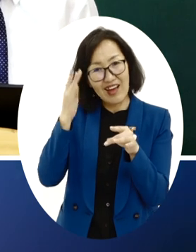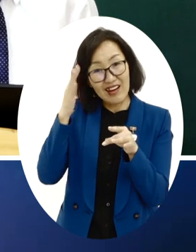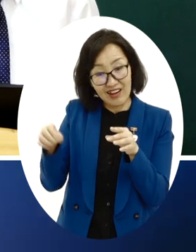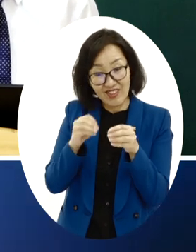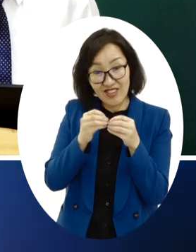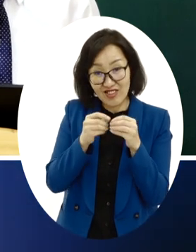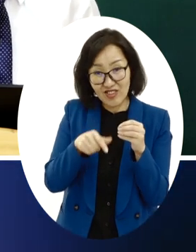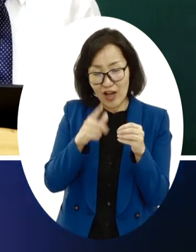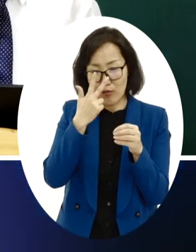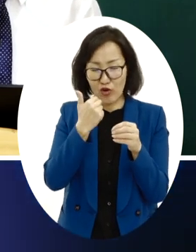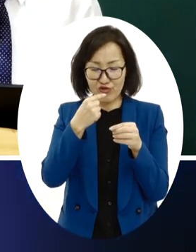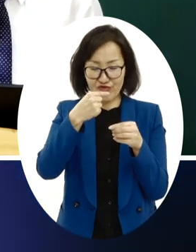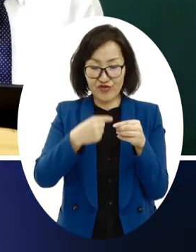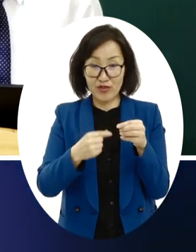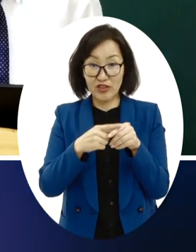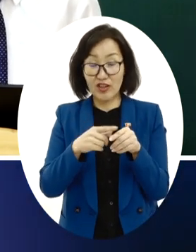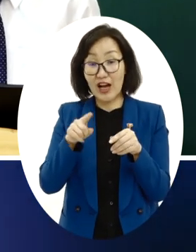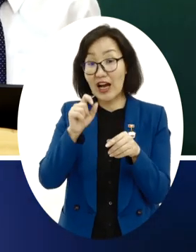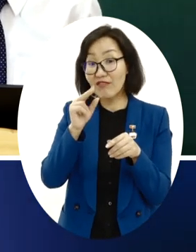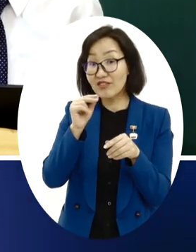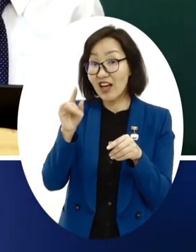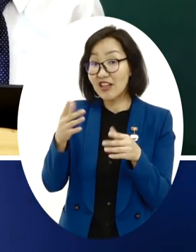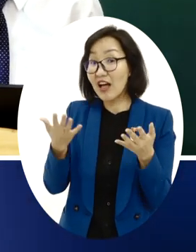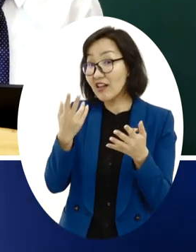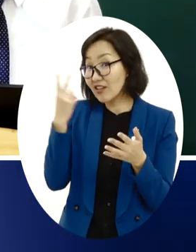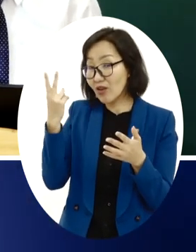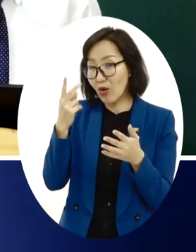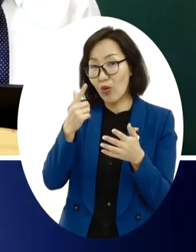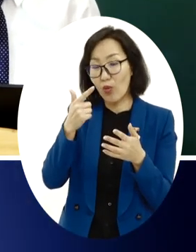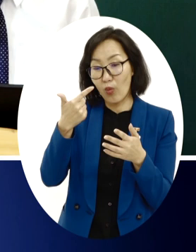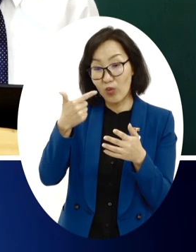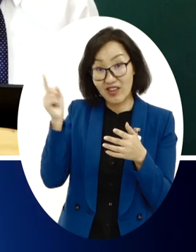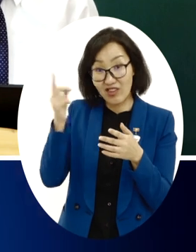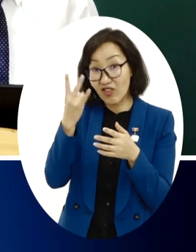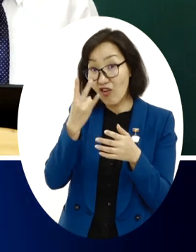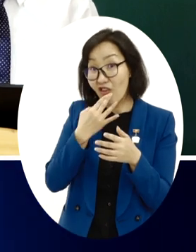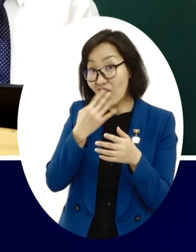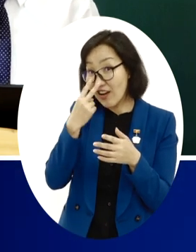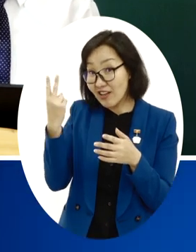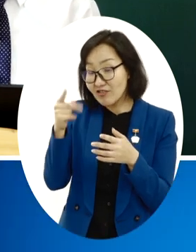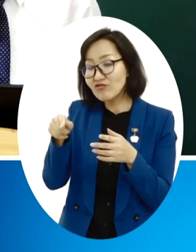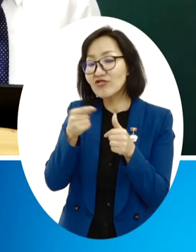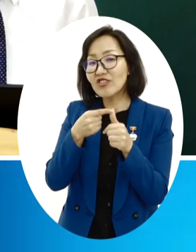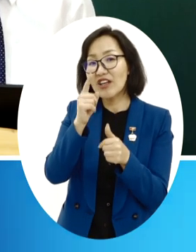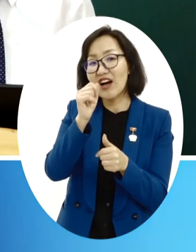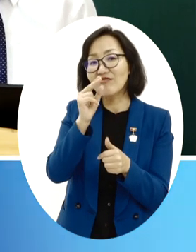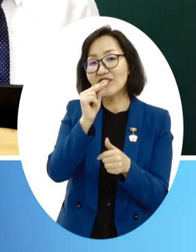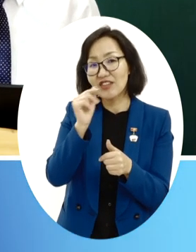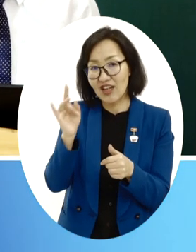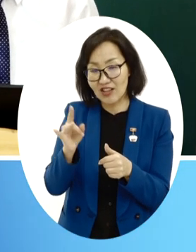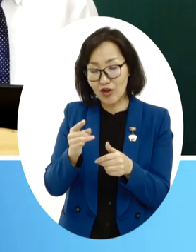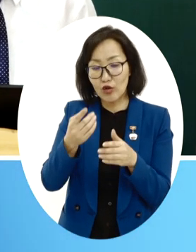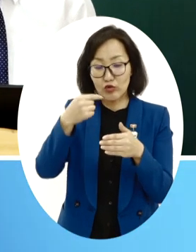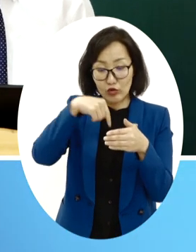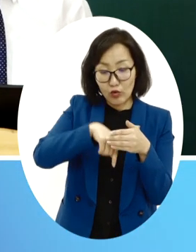бөгөөд энэ гутлын нэгэн гол чимэл болдог. Авчаар гэдэг нь одоо гутлын ард үүдэг ногоон тодруулсан хэсгийг авчаар гэдэг. Монгол